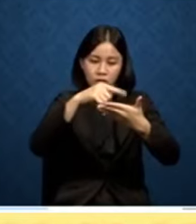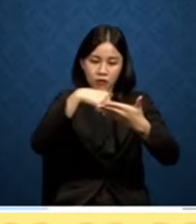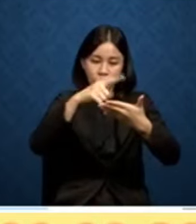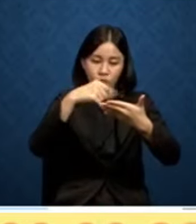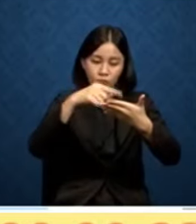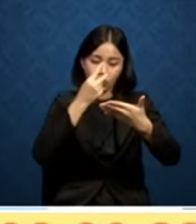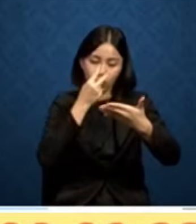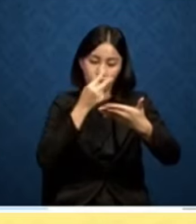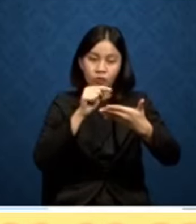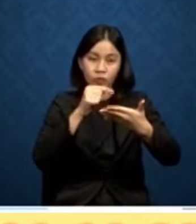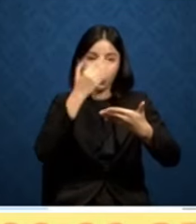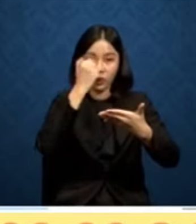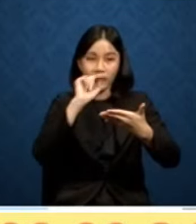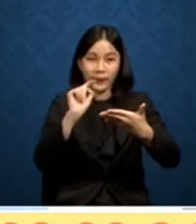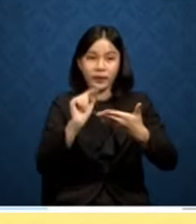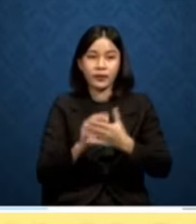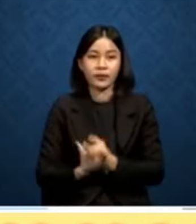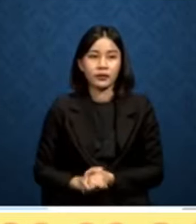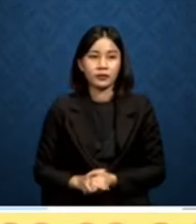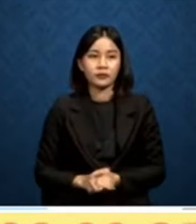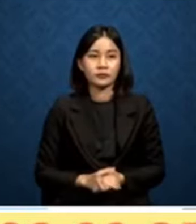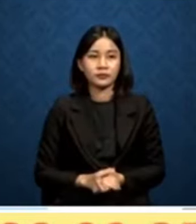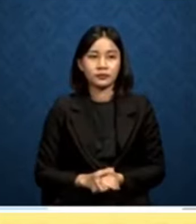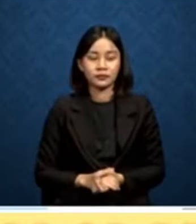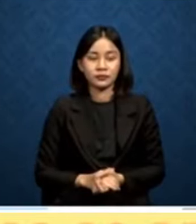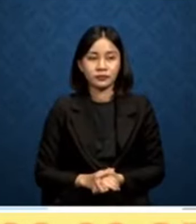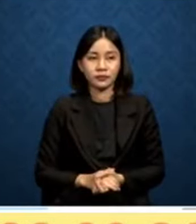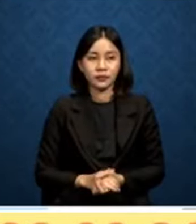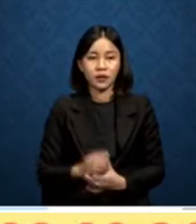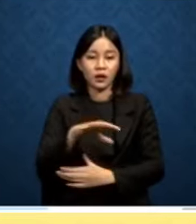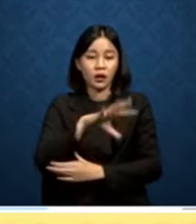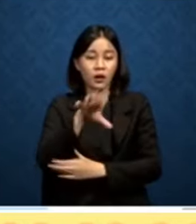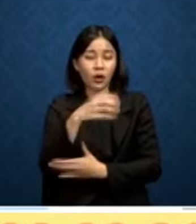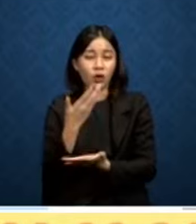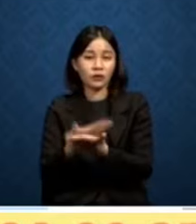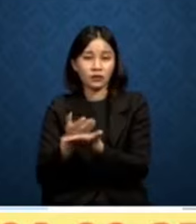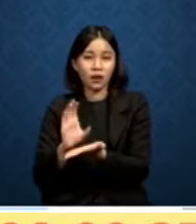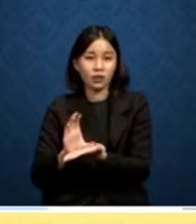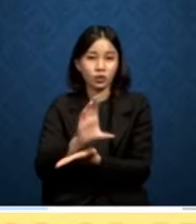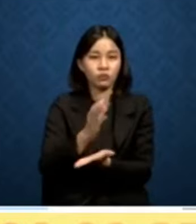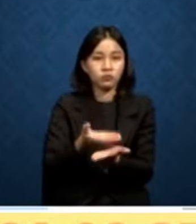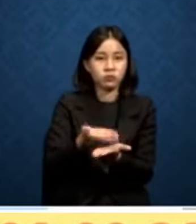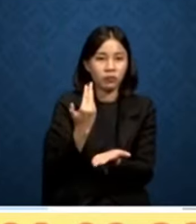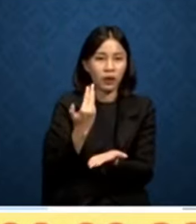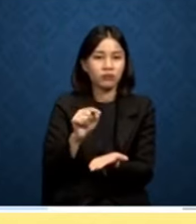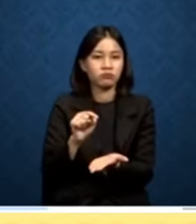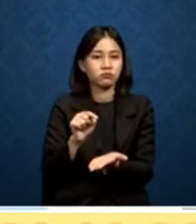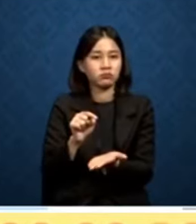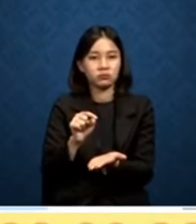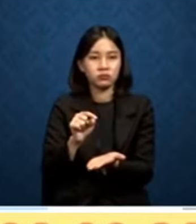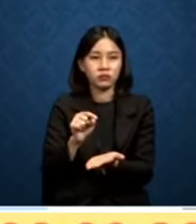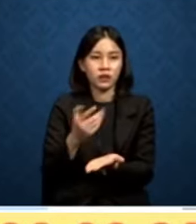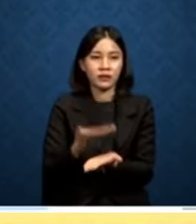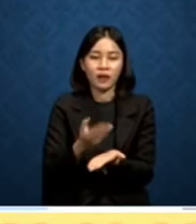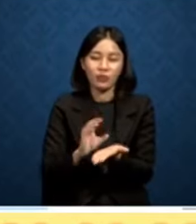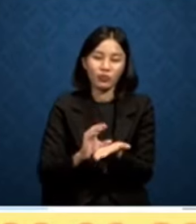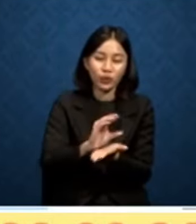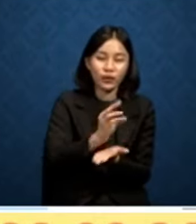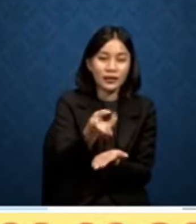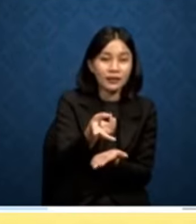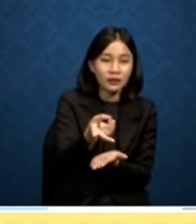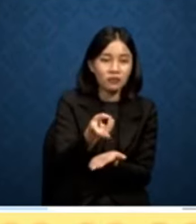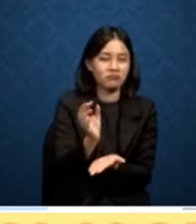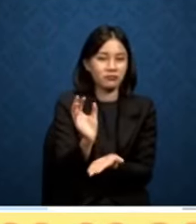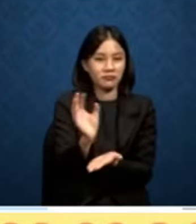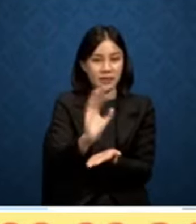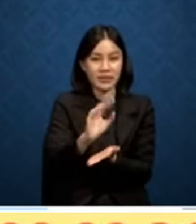มัเกิดจากการที่ driveหลอกให้ไปลงทุนเยอะๆ มัไมได้ว่าทีละน้ๆ นี่มัน